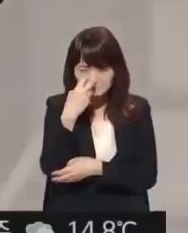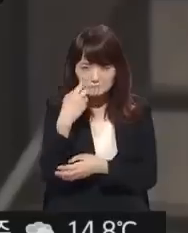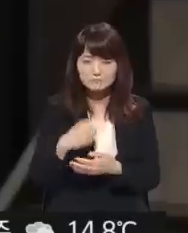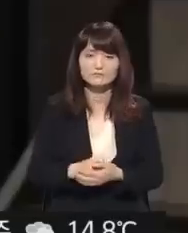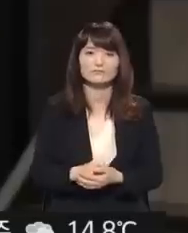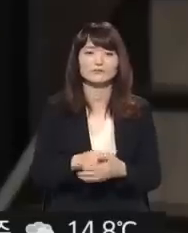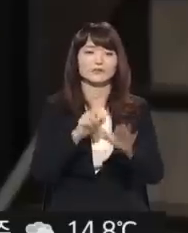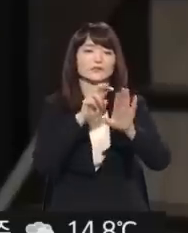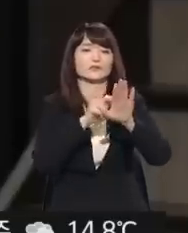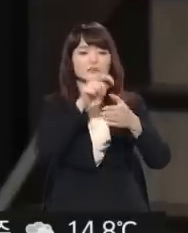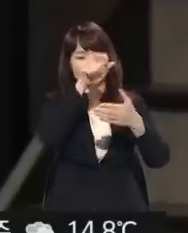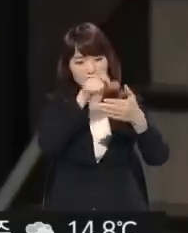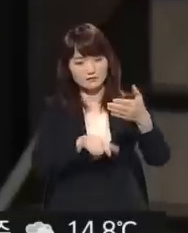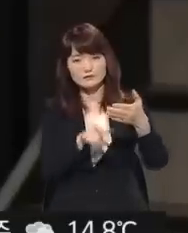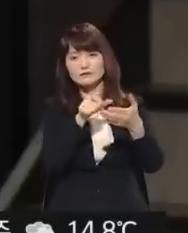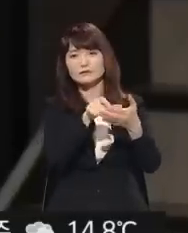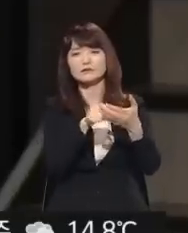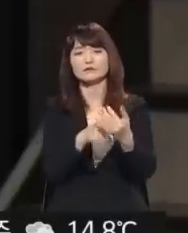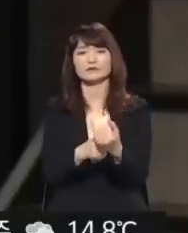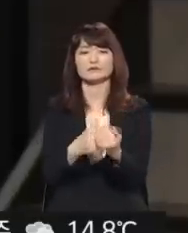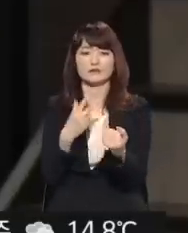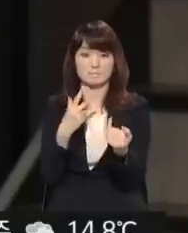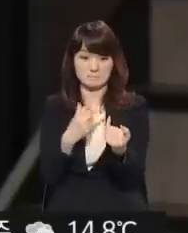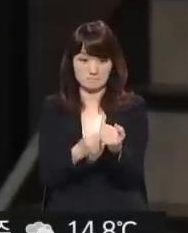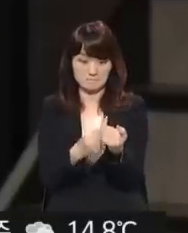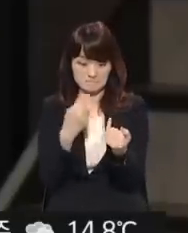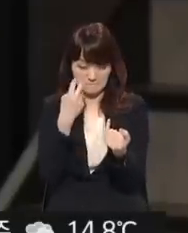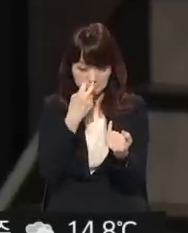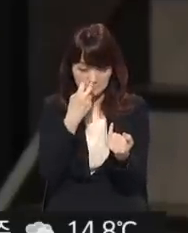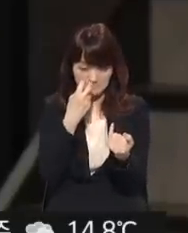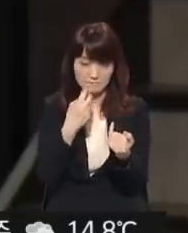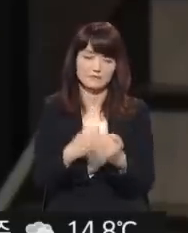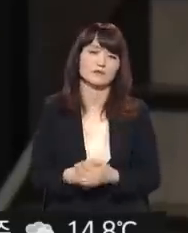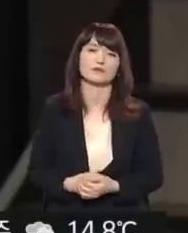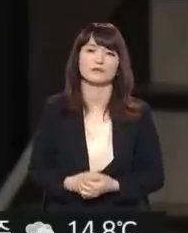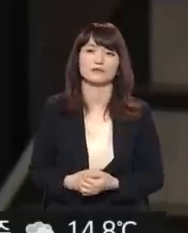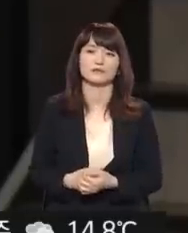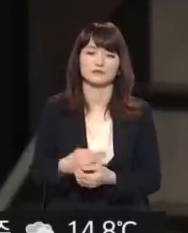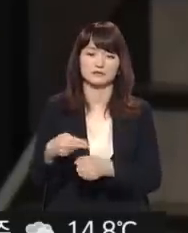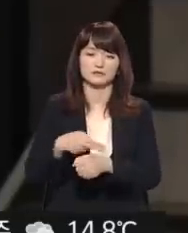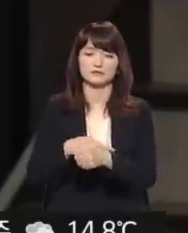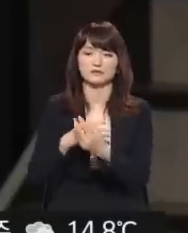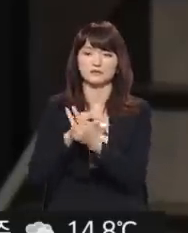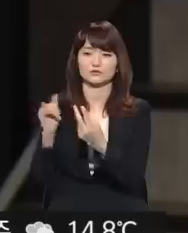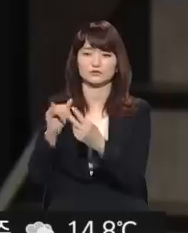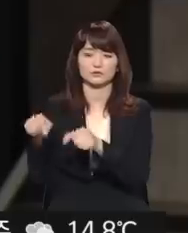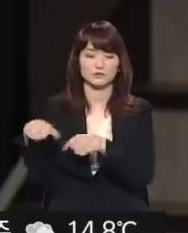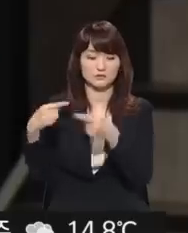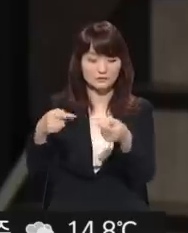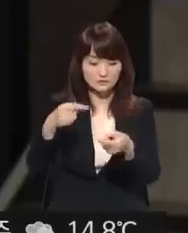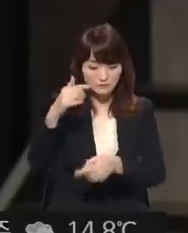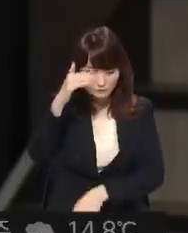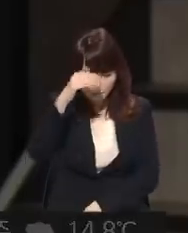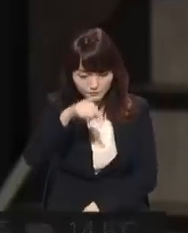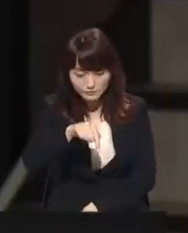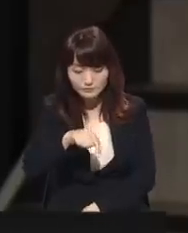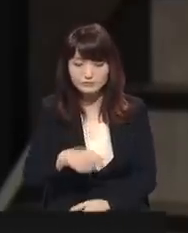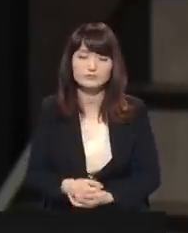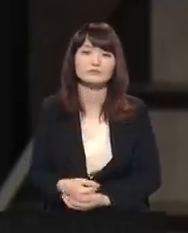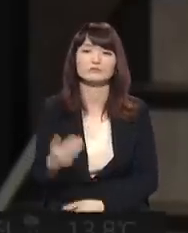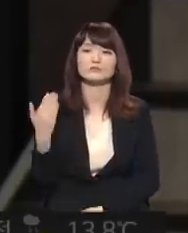돼 있어요 마치 감시를 한 것으로 되어 있고 마취과 의사도 2명이 거기 옆에서 봉고로 되어 있는데 조금 전에 그